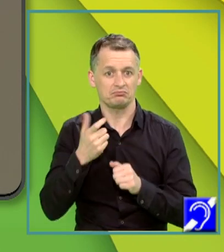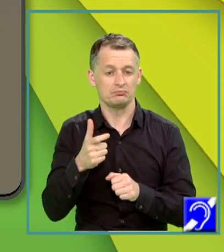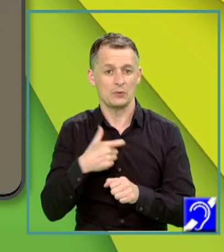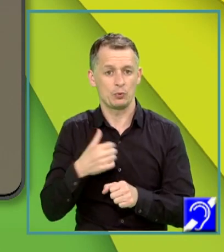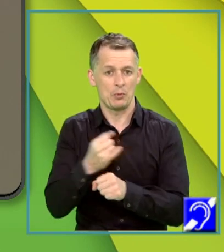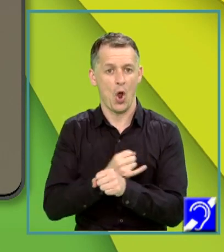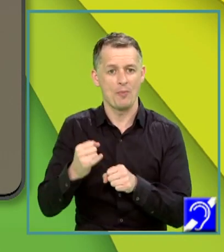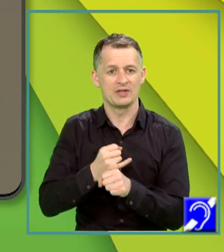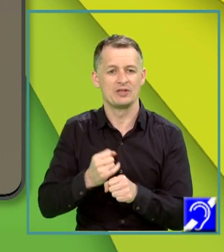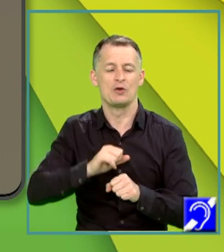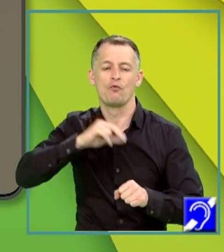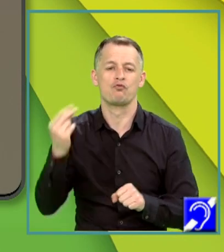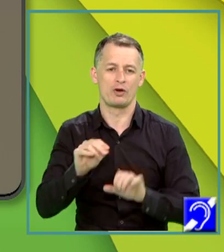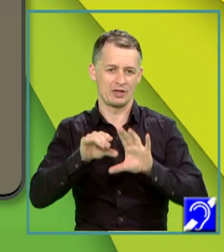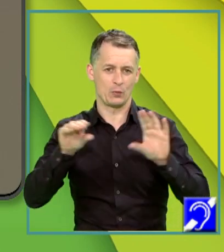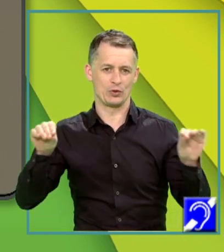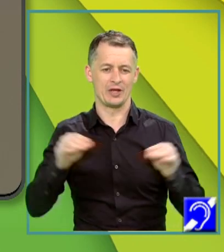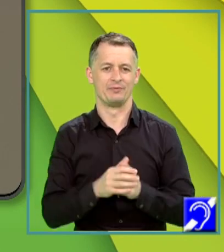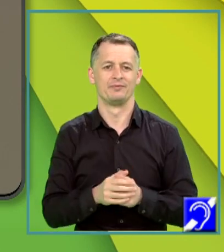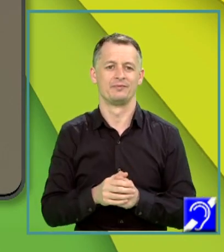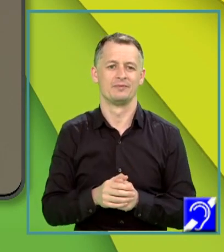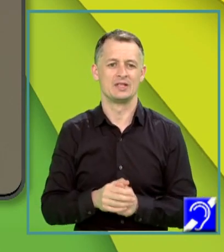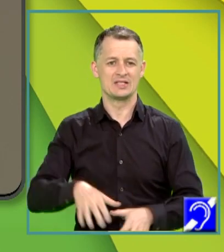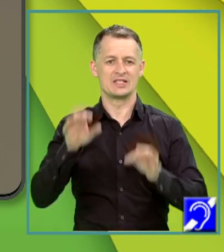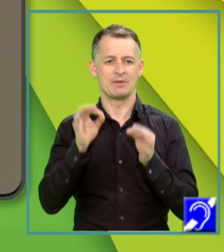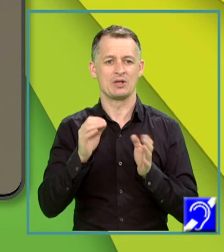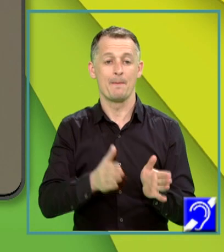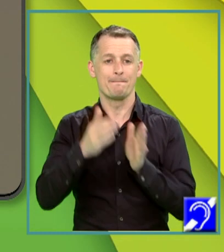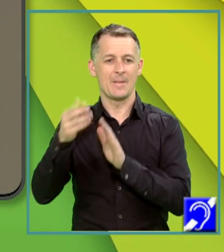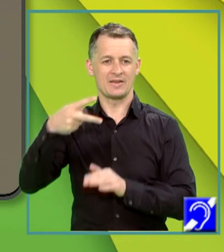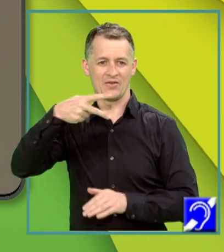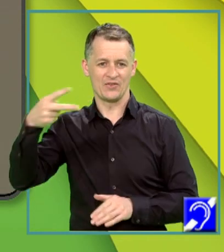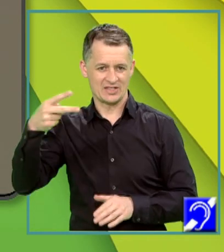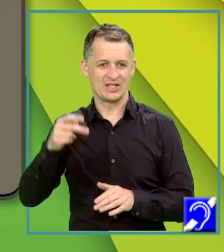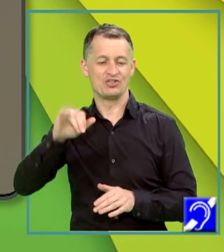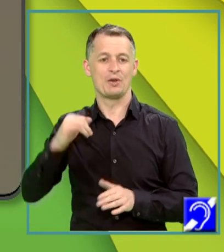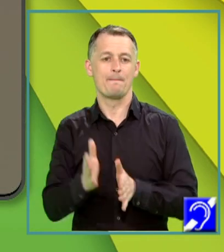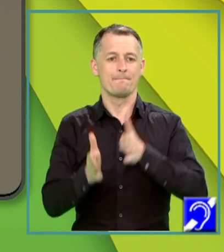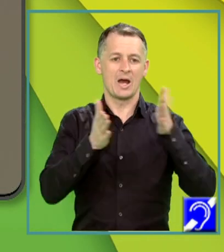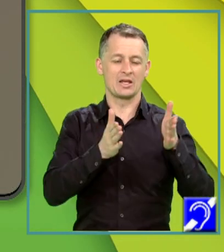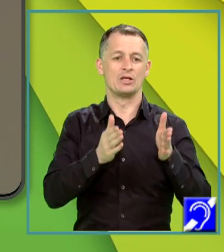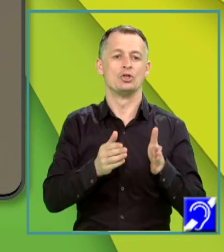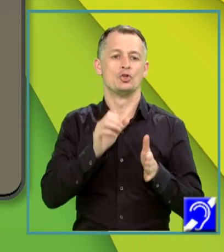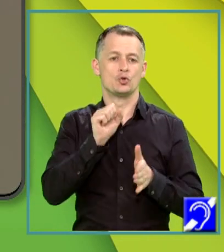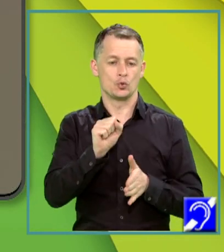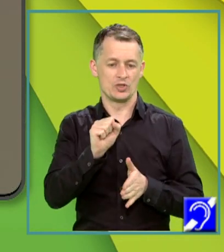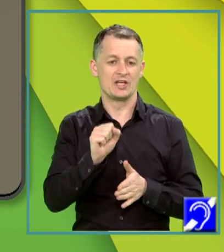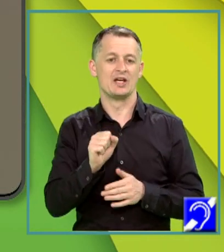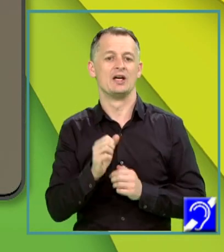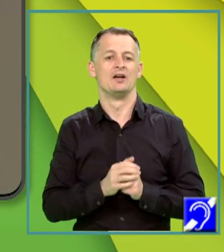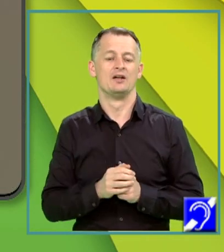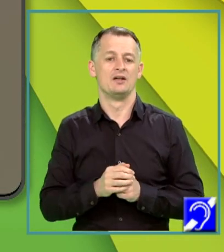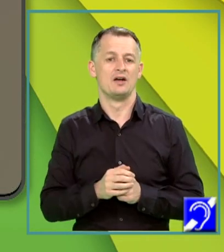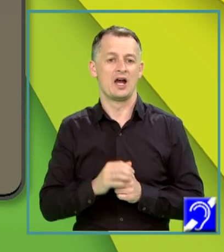sunt extraordinar de multe mai cu seamă în partea vestică și partea centrală și sudică a țării însă